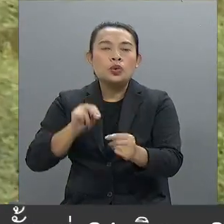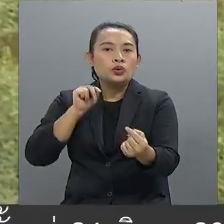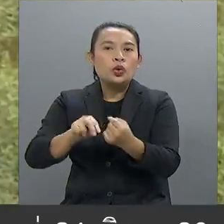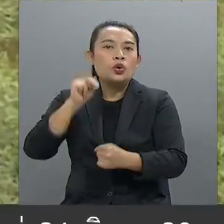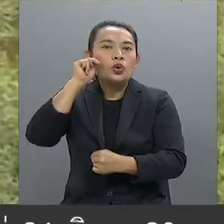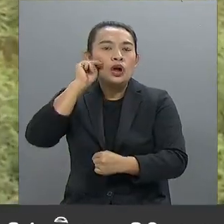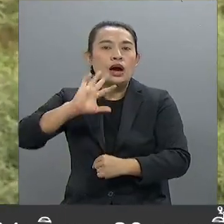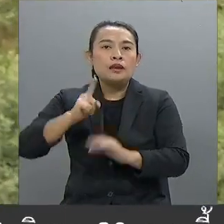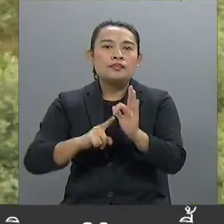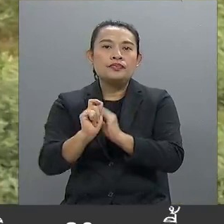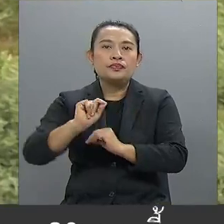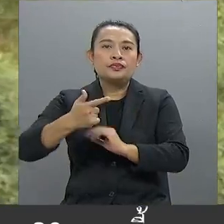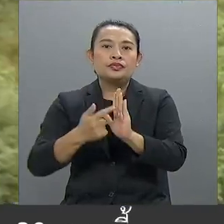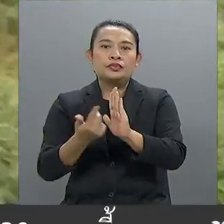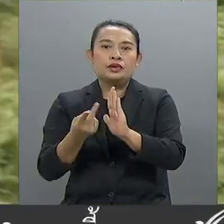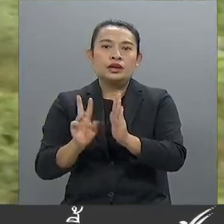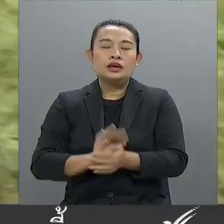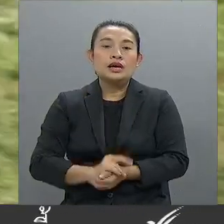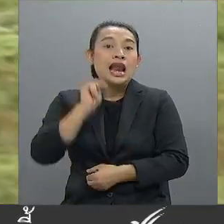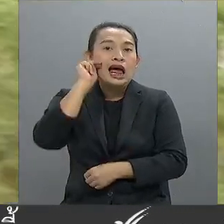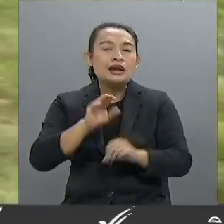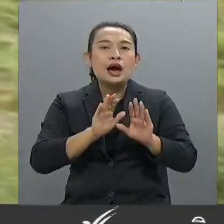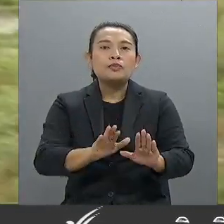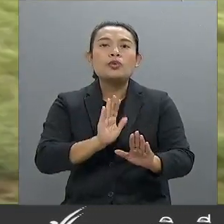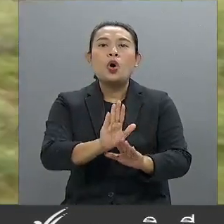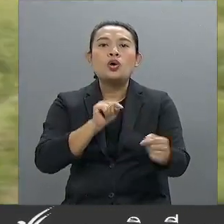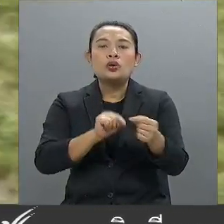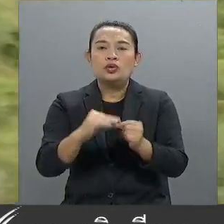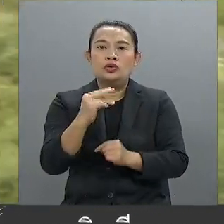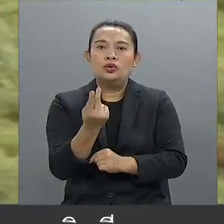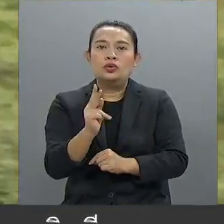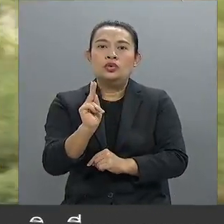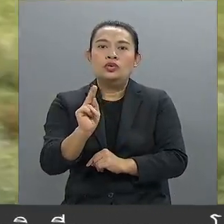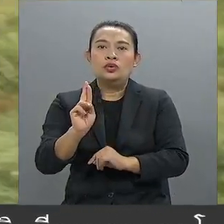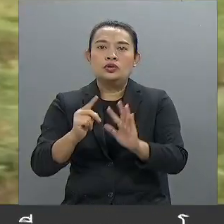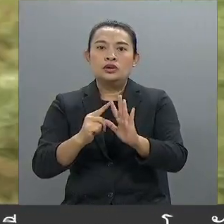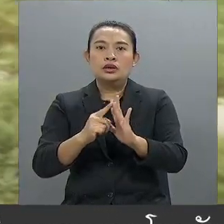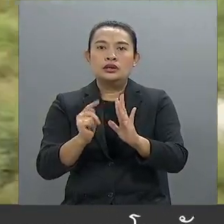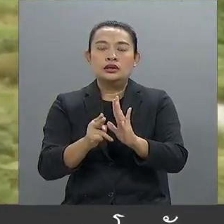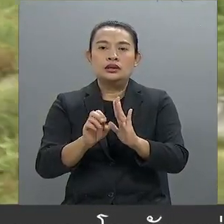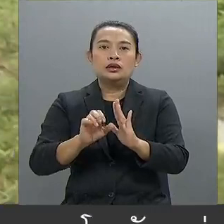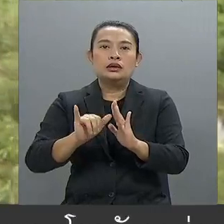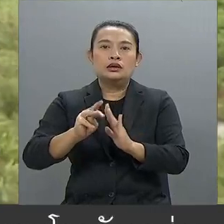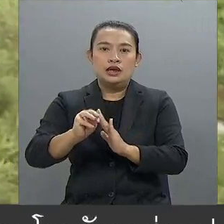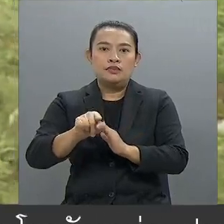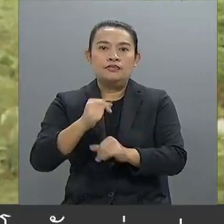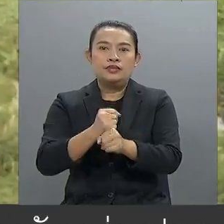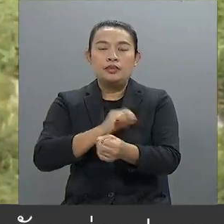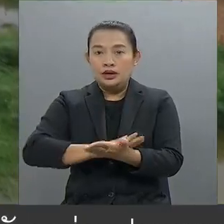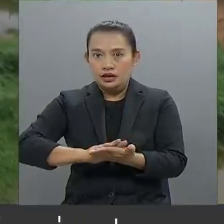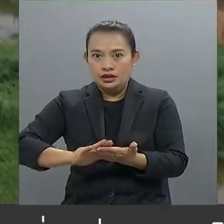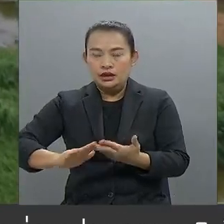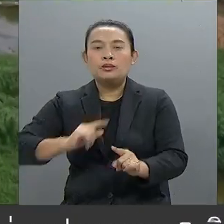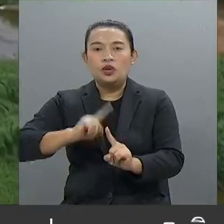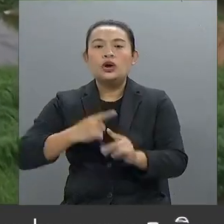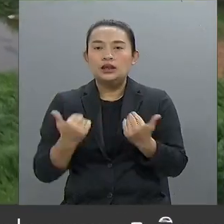การส่งน้ำและบำรุงรักษาโคกกระเทียมให้ดำเนินการเสร็จภายในสิ้นเดือนนี้เลยนะคะจะว่าไปก็อีกไม่กี่วันแล้วจะเ